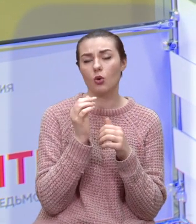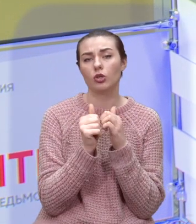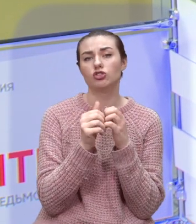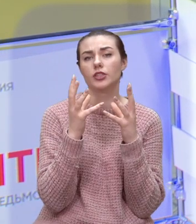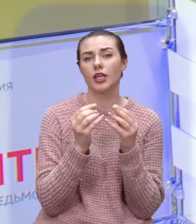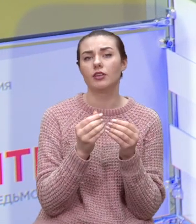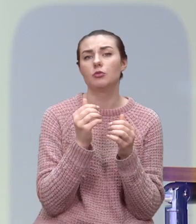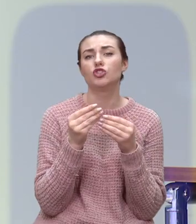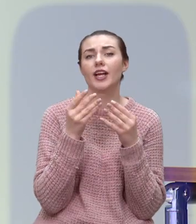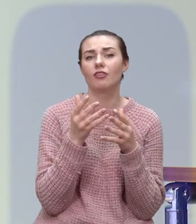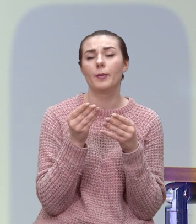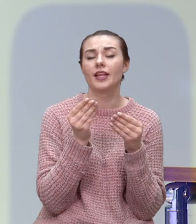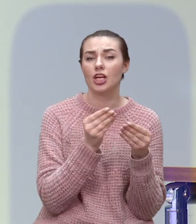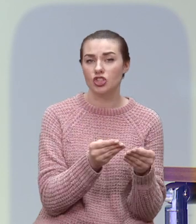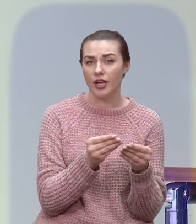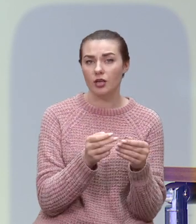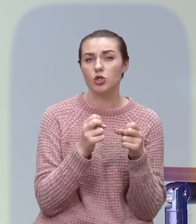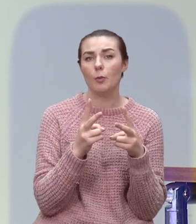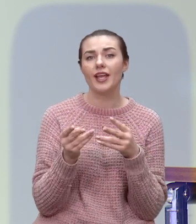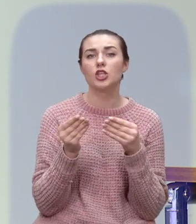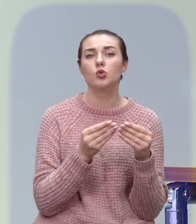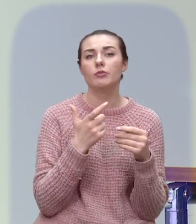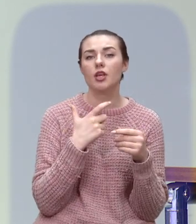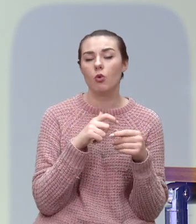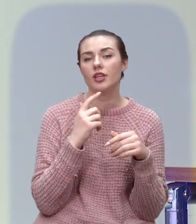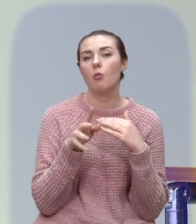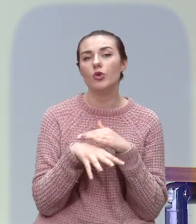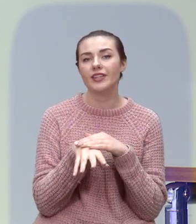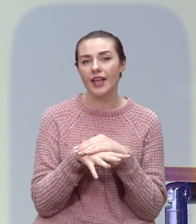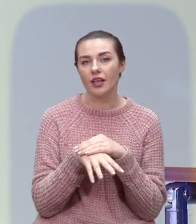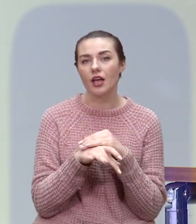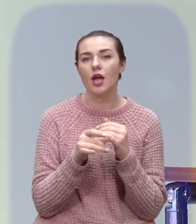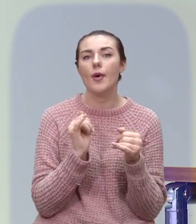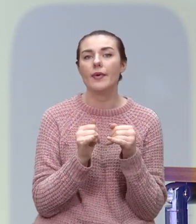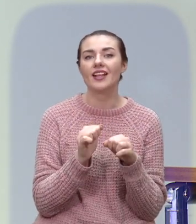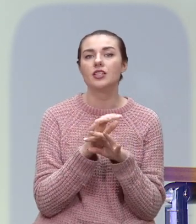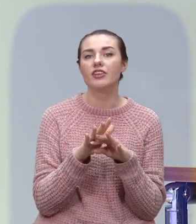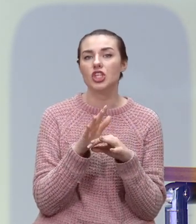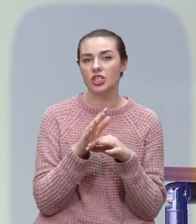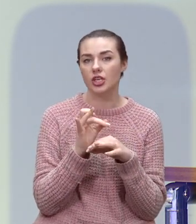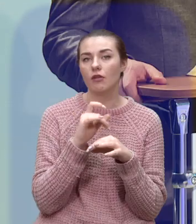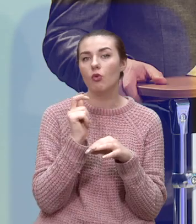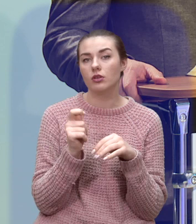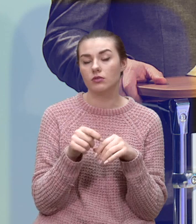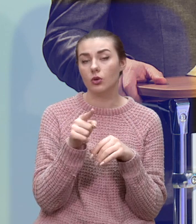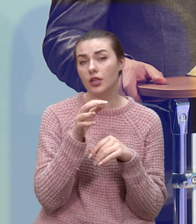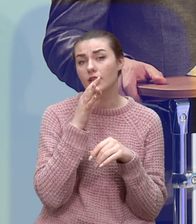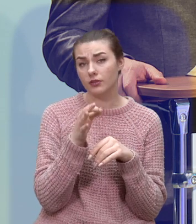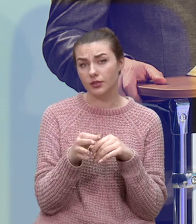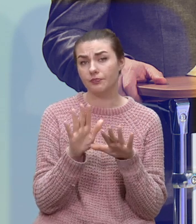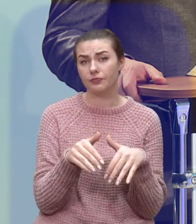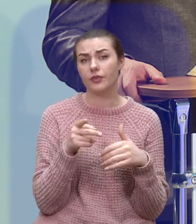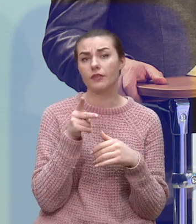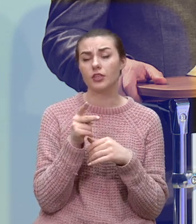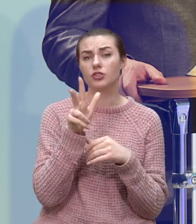ежедневном жертвоприношение преступлений несущим собой запустение попрание святилище и воинство тот ответил